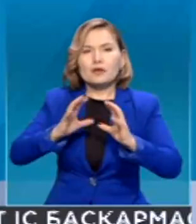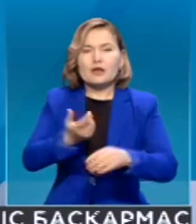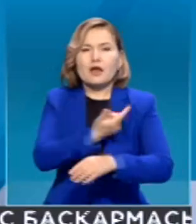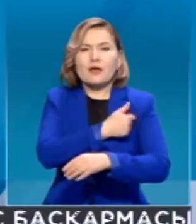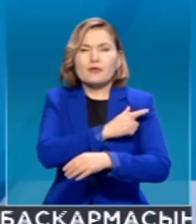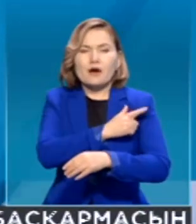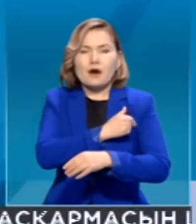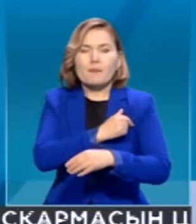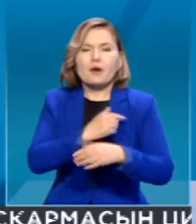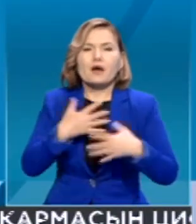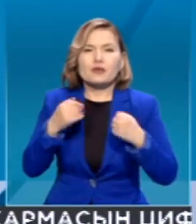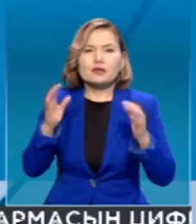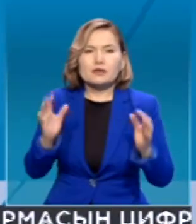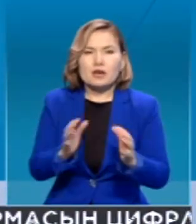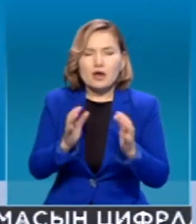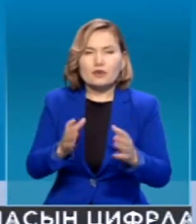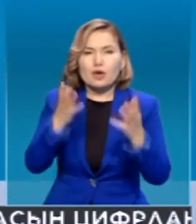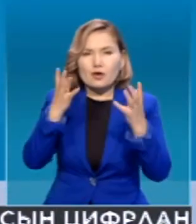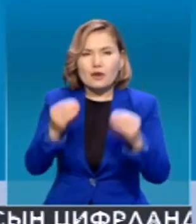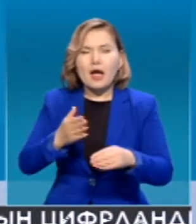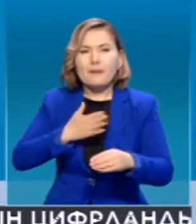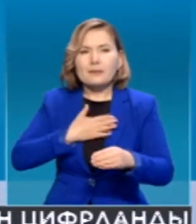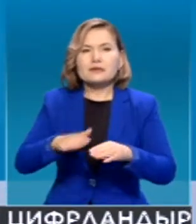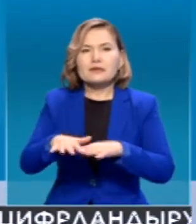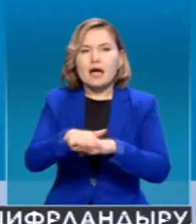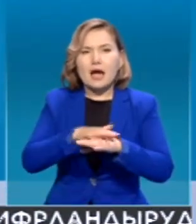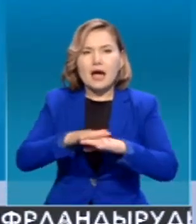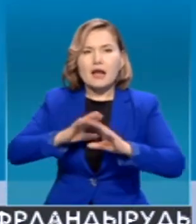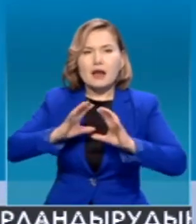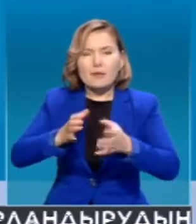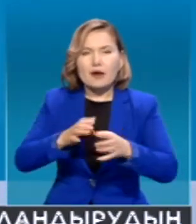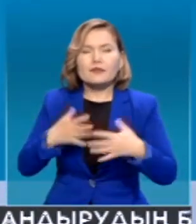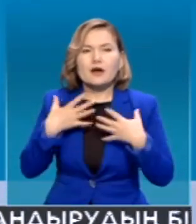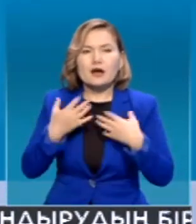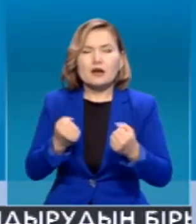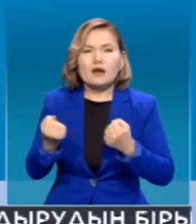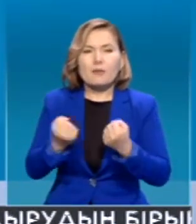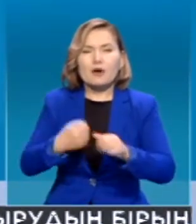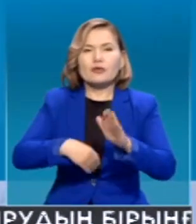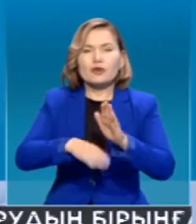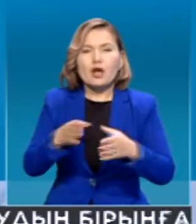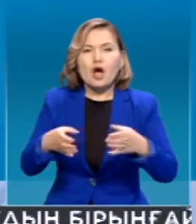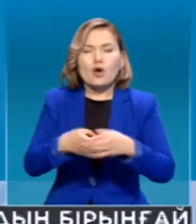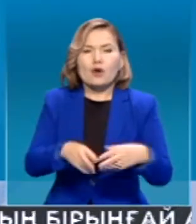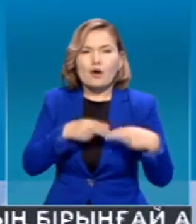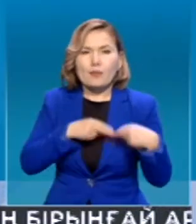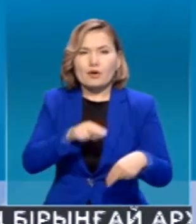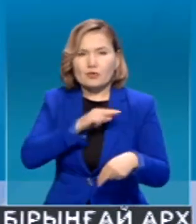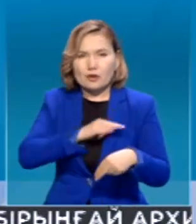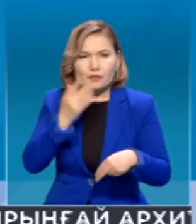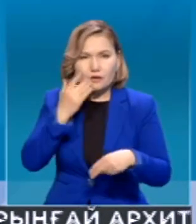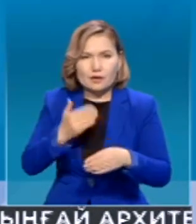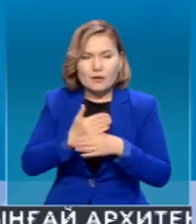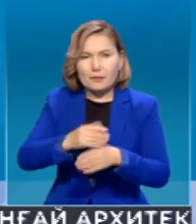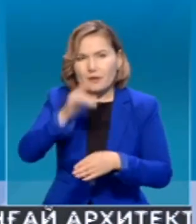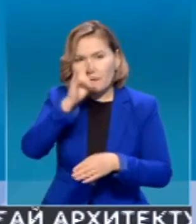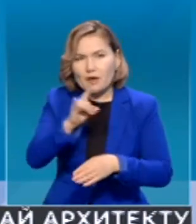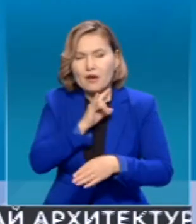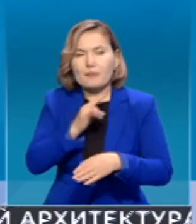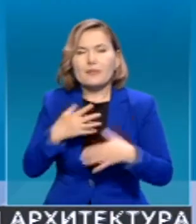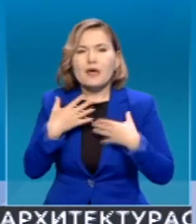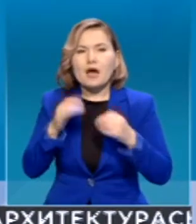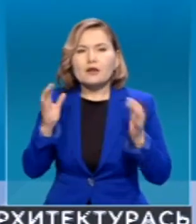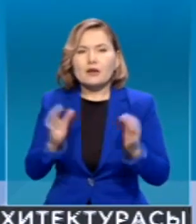дүниежүзілік денсаулық сақтау күні. Біз әлем халқының денсаулығын нығайту жөніндегі ұйымның қажырлы қызметін құптаймыз. Қазақстан денсаулық